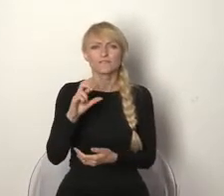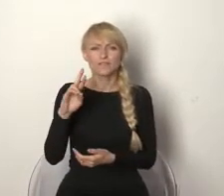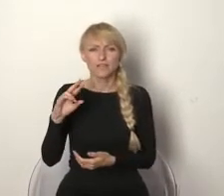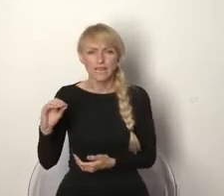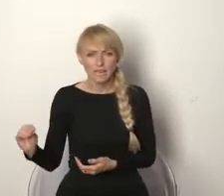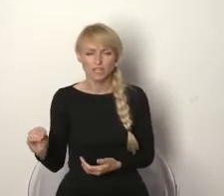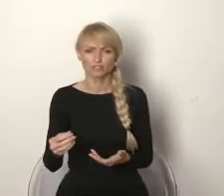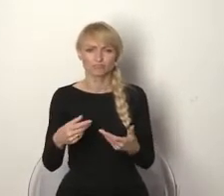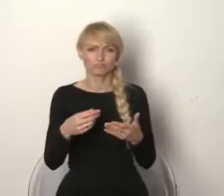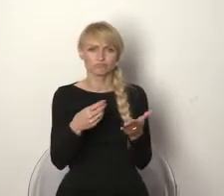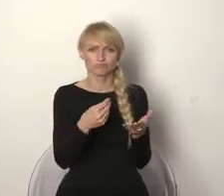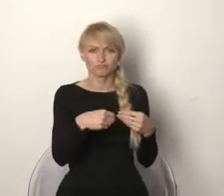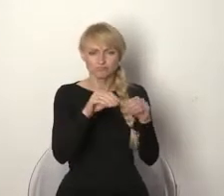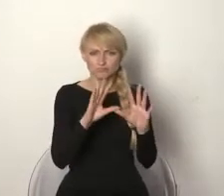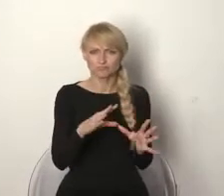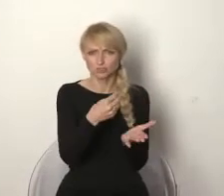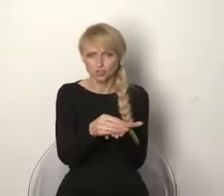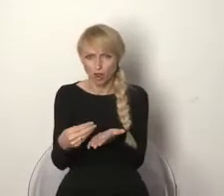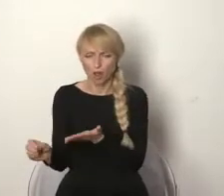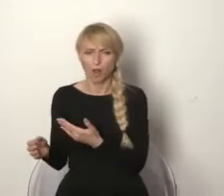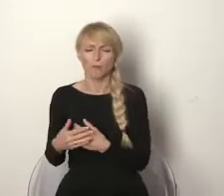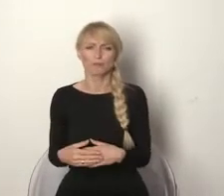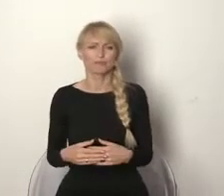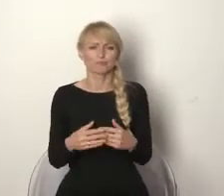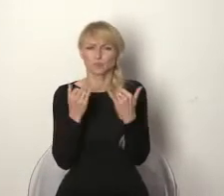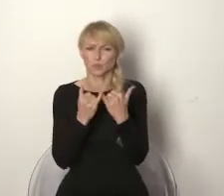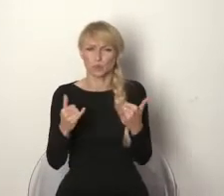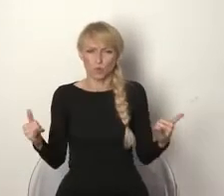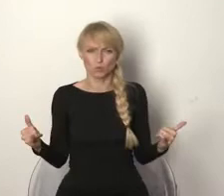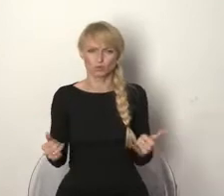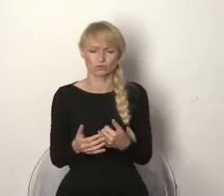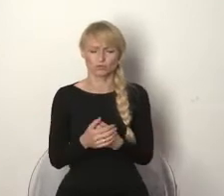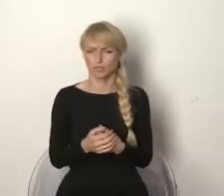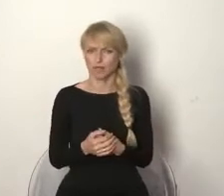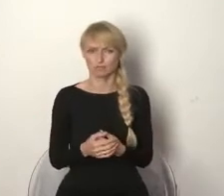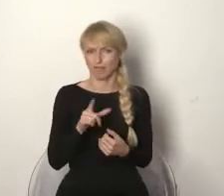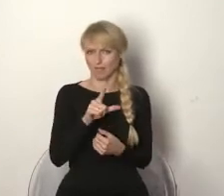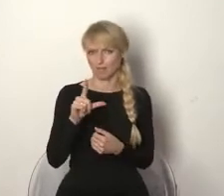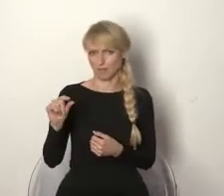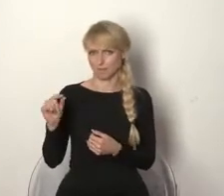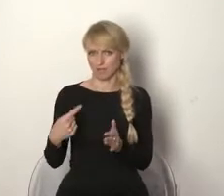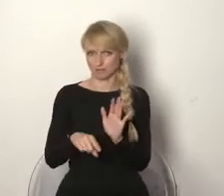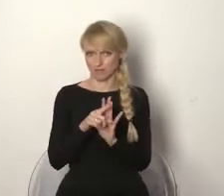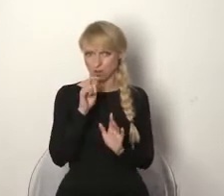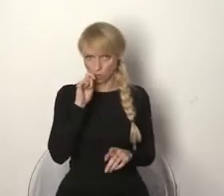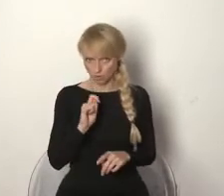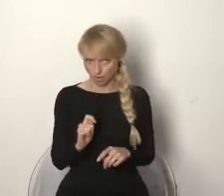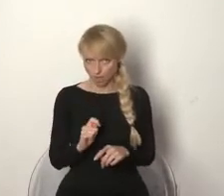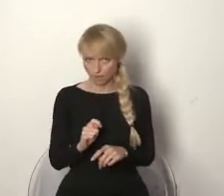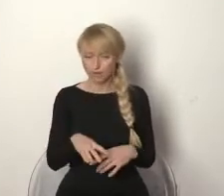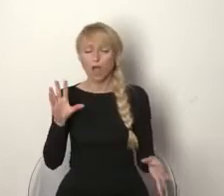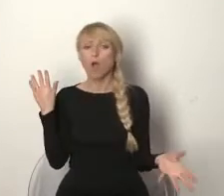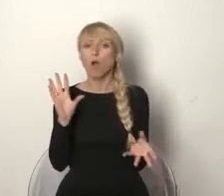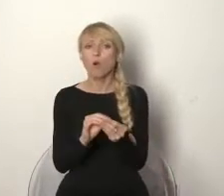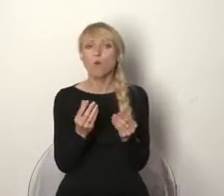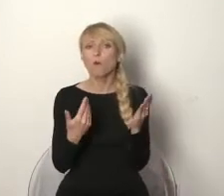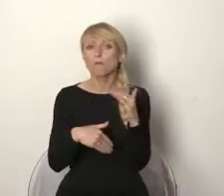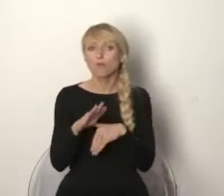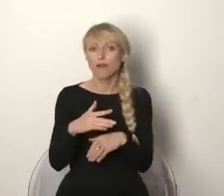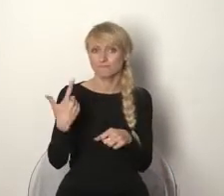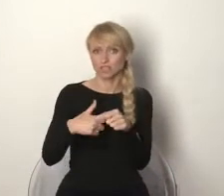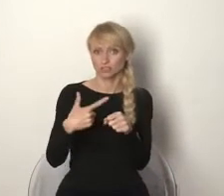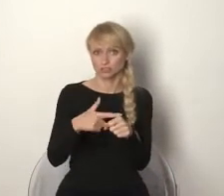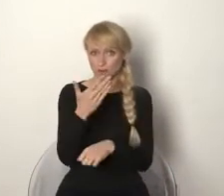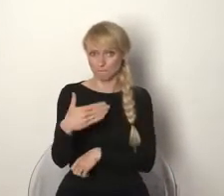reklamówki. No mnóstwo rzeczy, tak jakby bardzo szeroka działalność w ramach akcji LPP Ukrainie. Łącznie na tę pomoc przeznaczyliśmy ponad 20 milionów